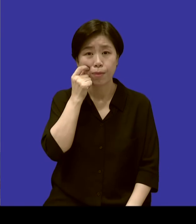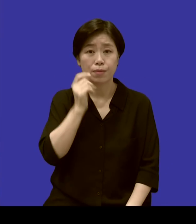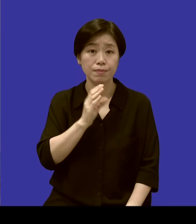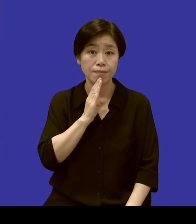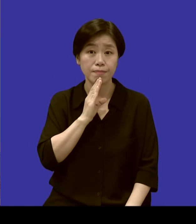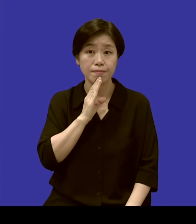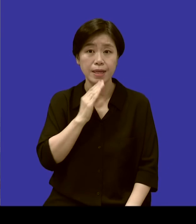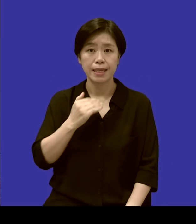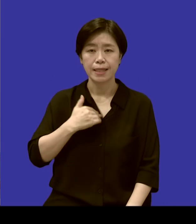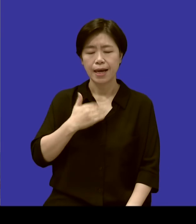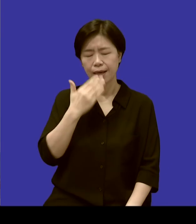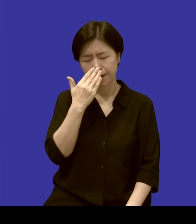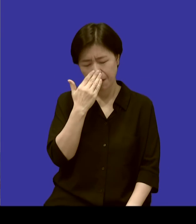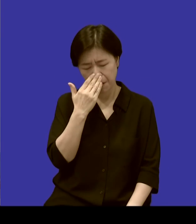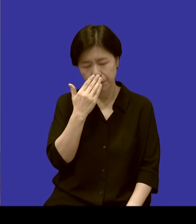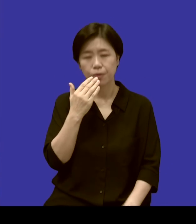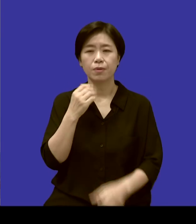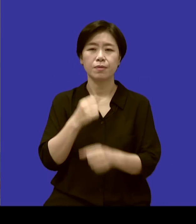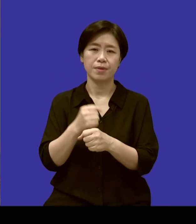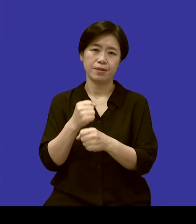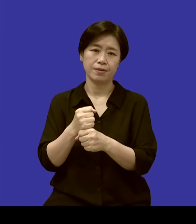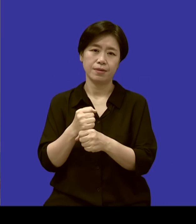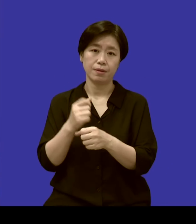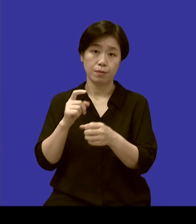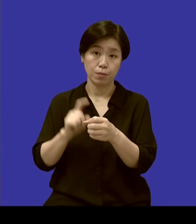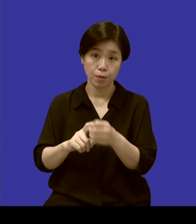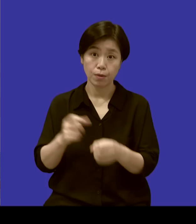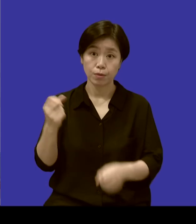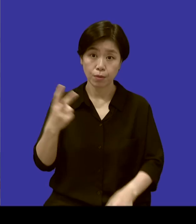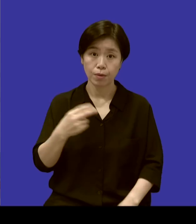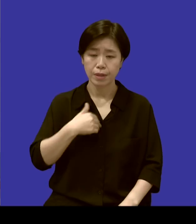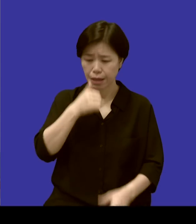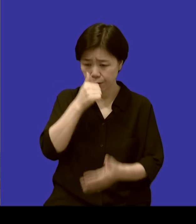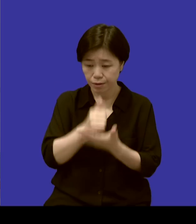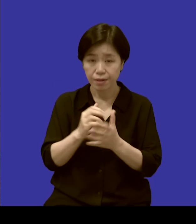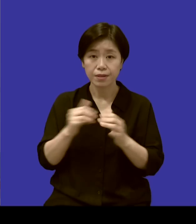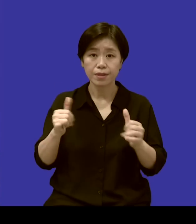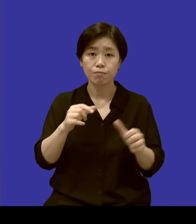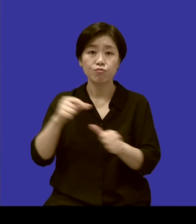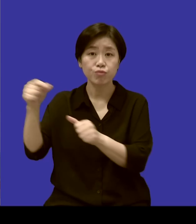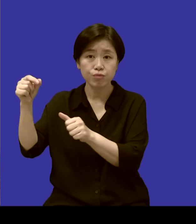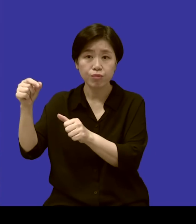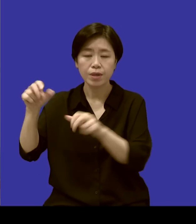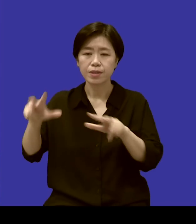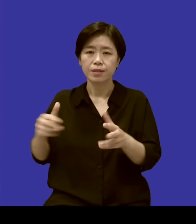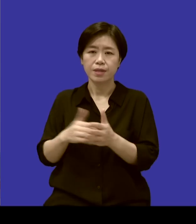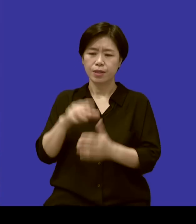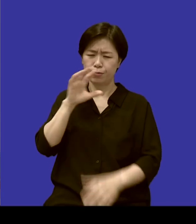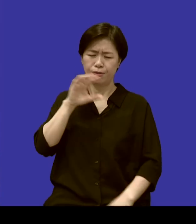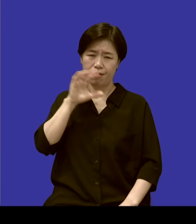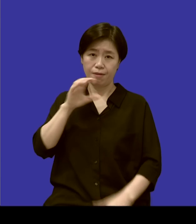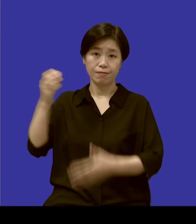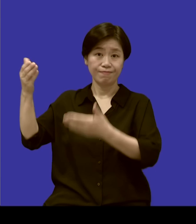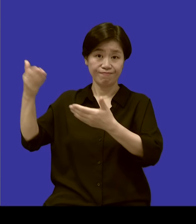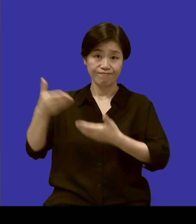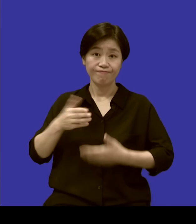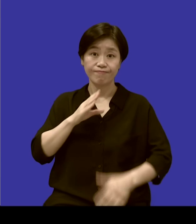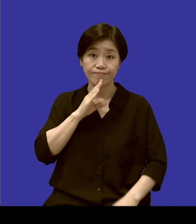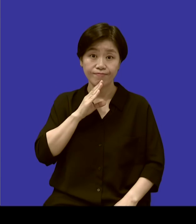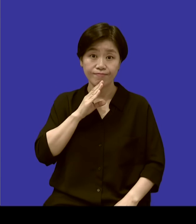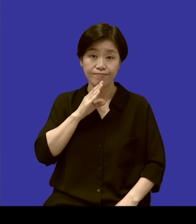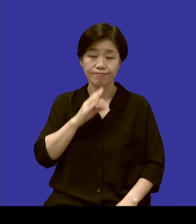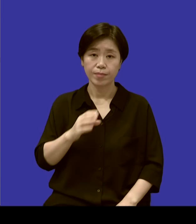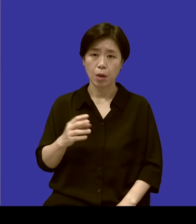나를 낮추시고 미천한 이 죄인을 또 하나님이 불러주셔서 이렇게 훈련시키기까지 이런